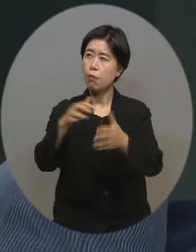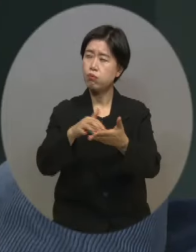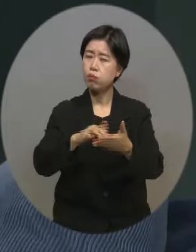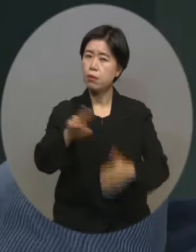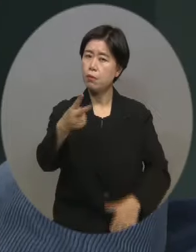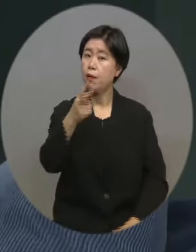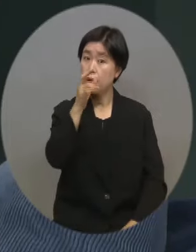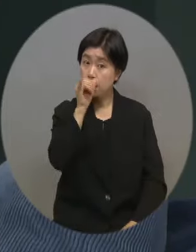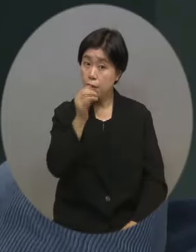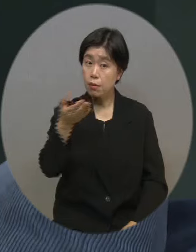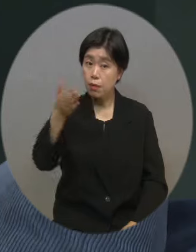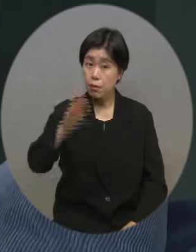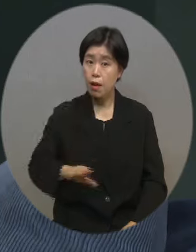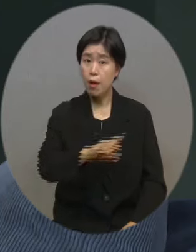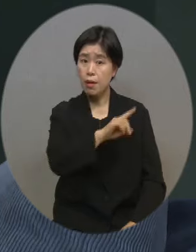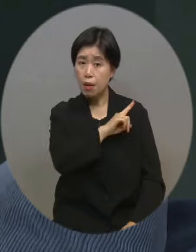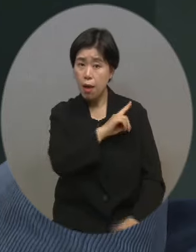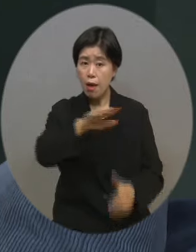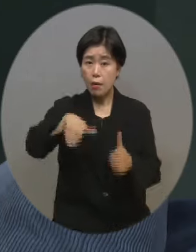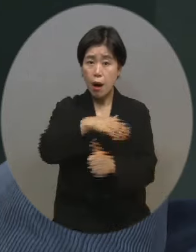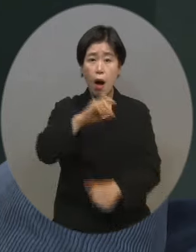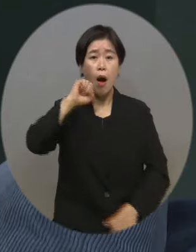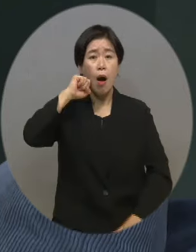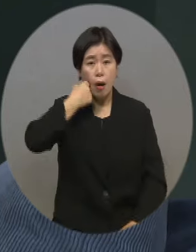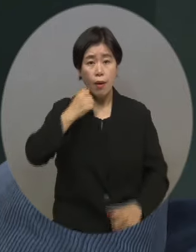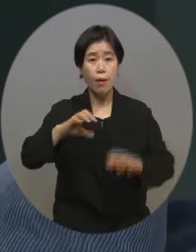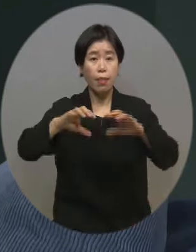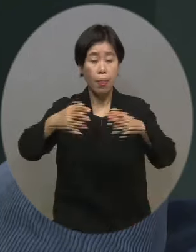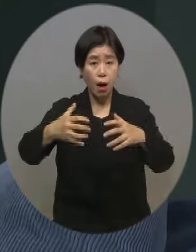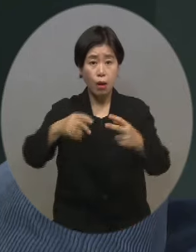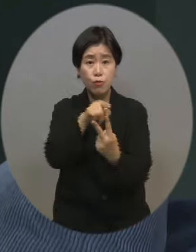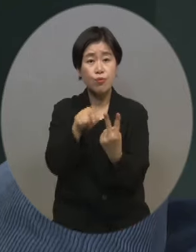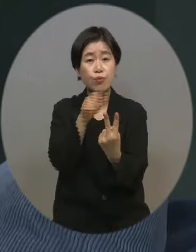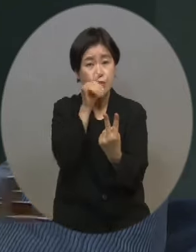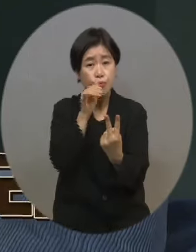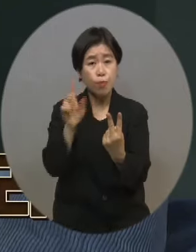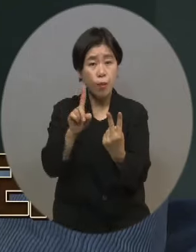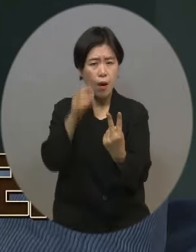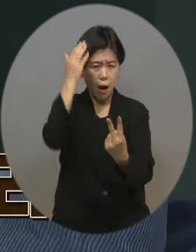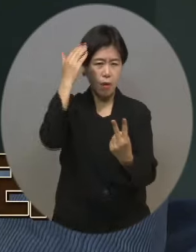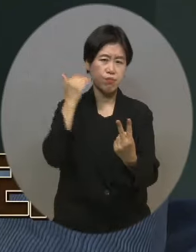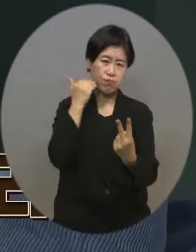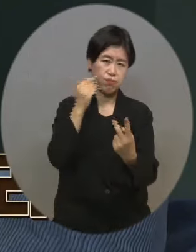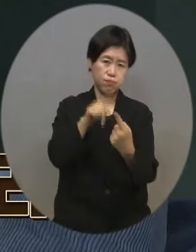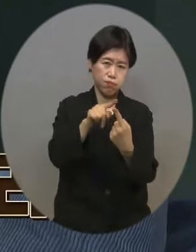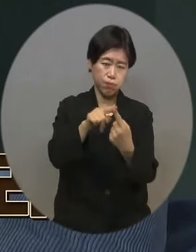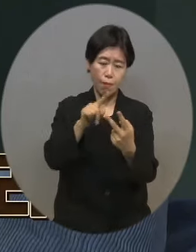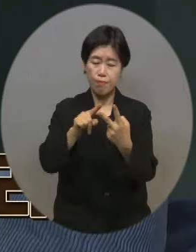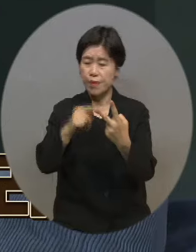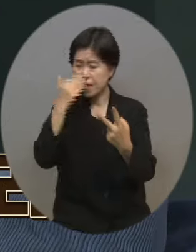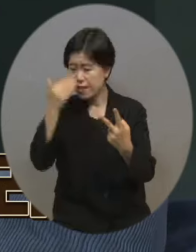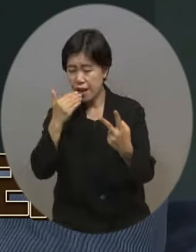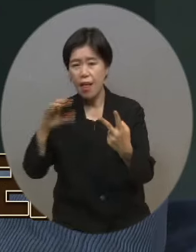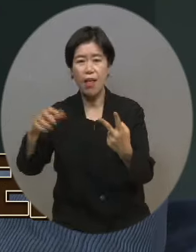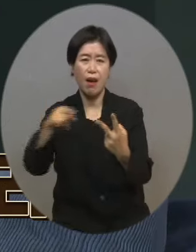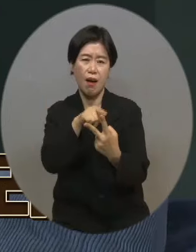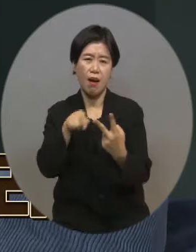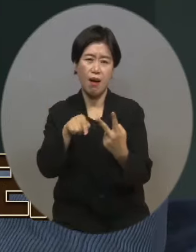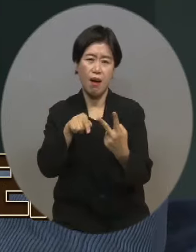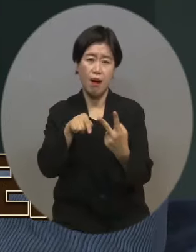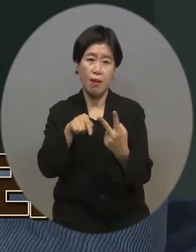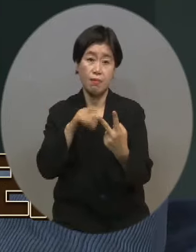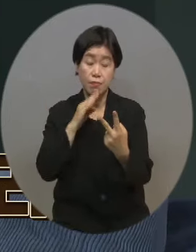되는데 그 중에서 제일 어려운 상황에 처한 나라 두 나라를 들려면은 그게 한국하고 이스라엘입니다.